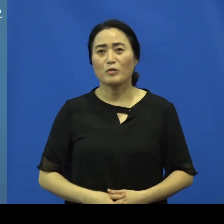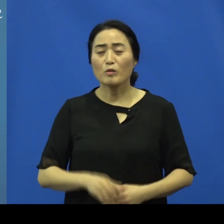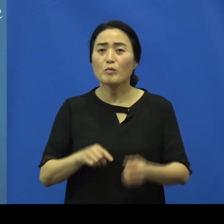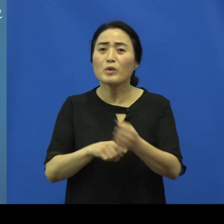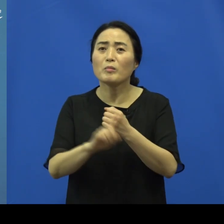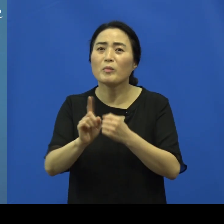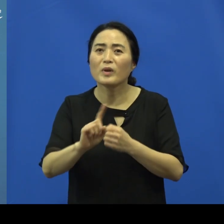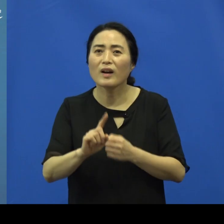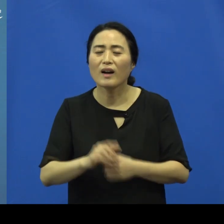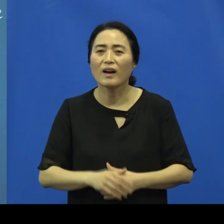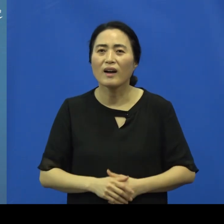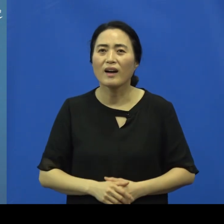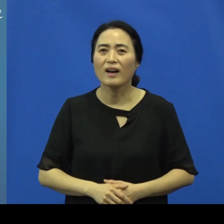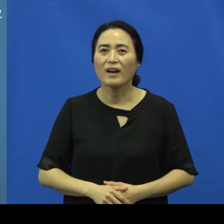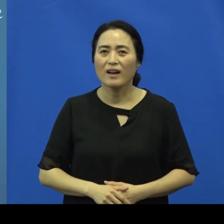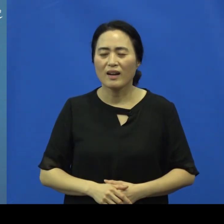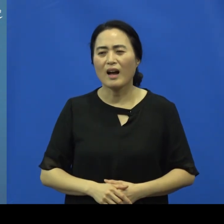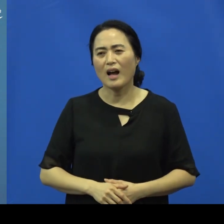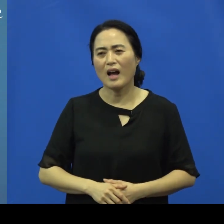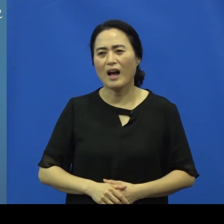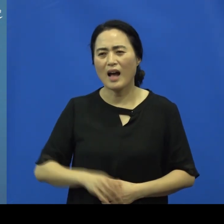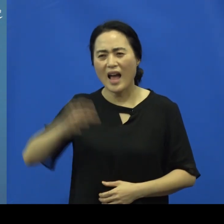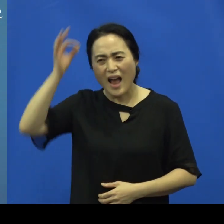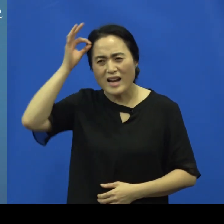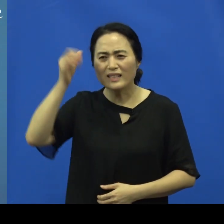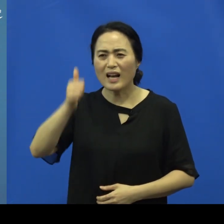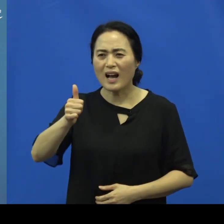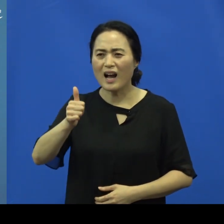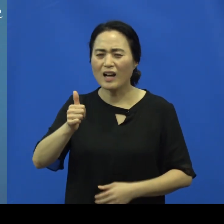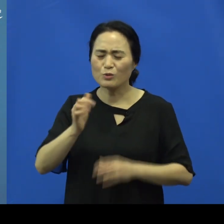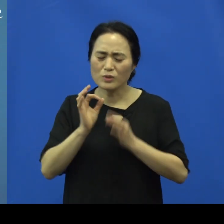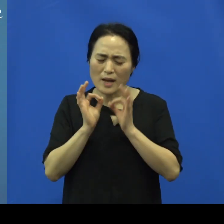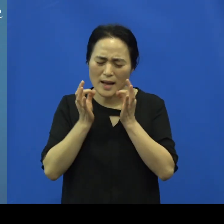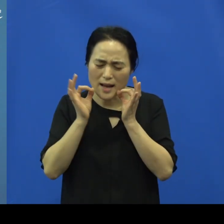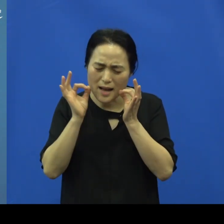말하는 거죠? 엘리사의 간절함이에요.